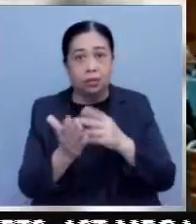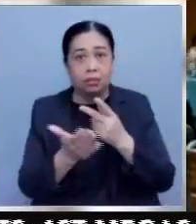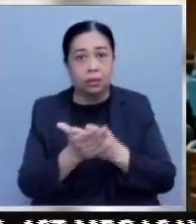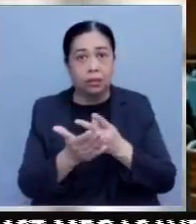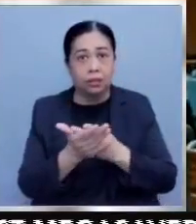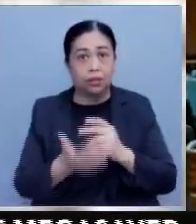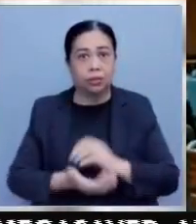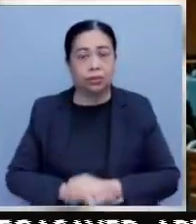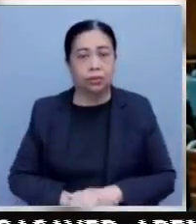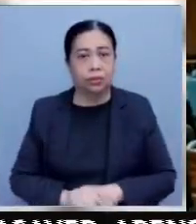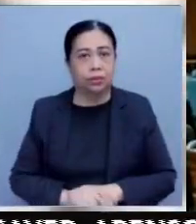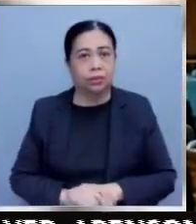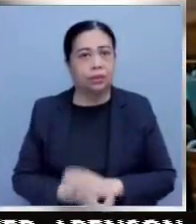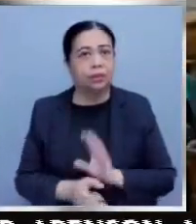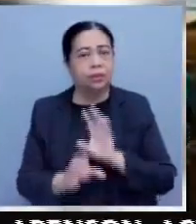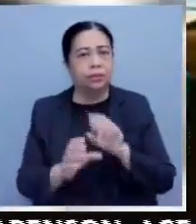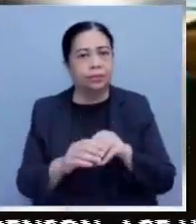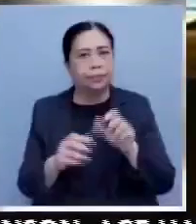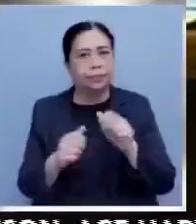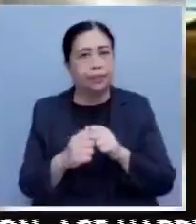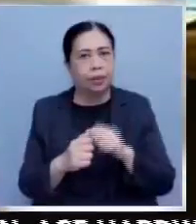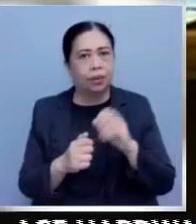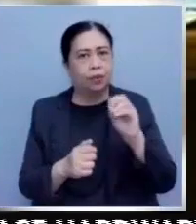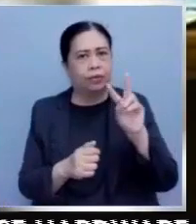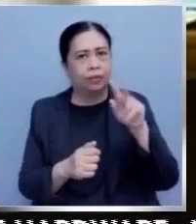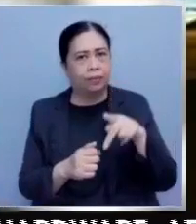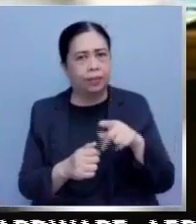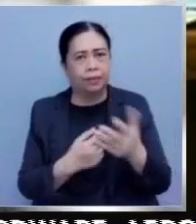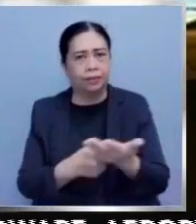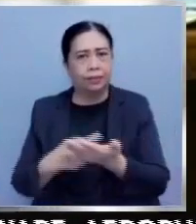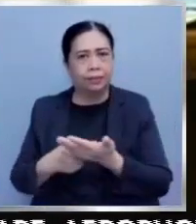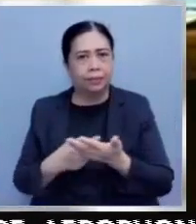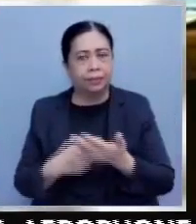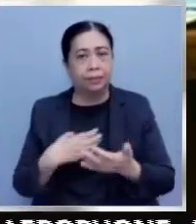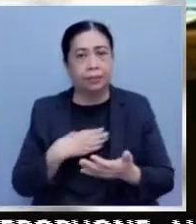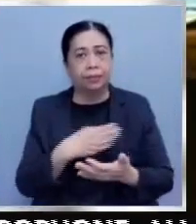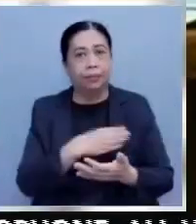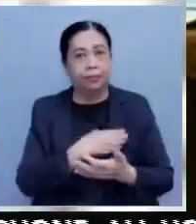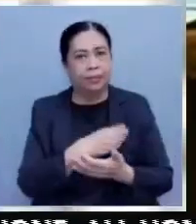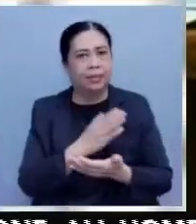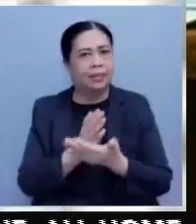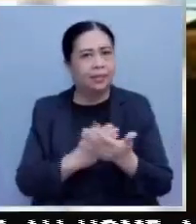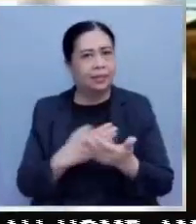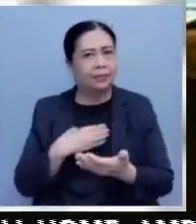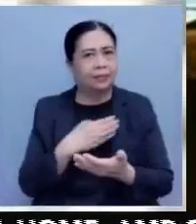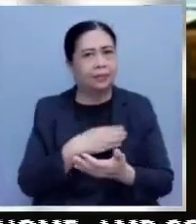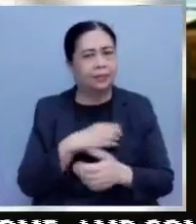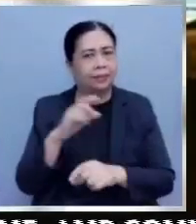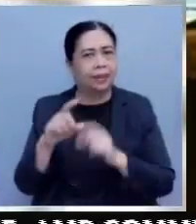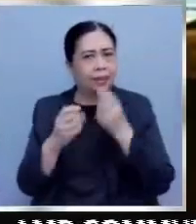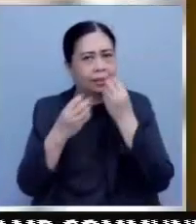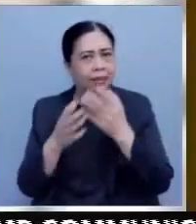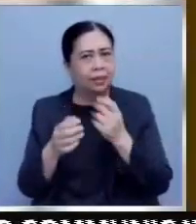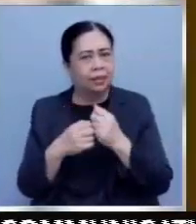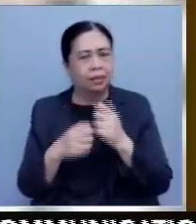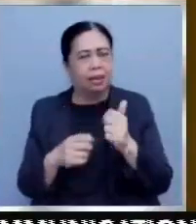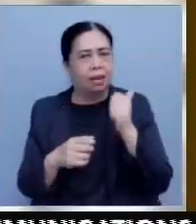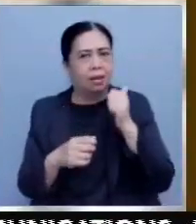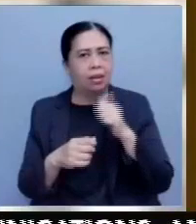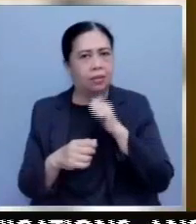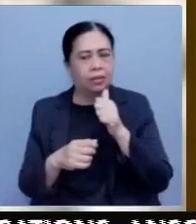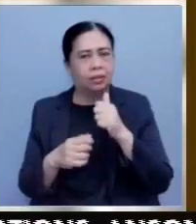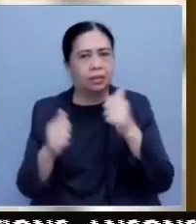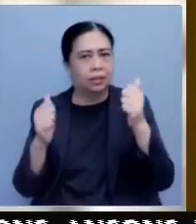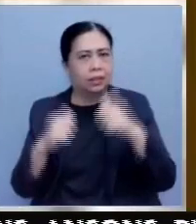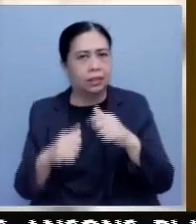Sa pagsalang ng OVP sa budget deliberations ng Kamara, ilang mambabatas ang nagpayag ng pagtutol dito. Kinwestiyon